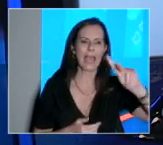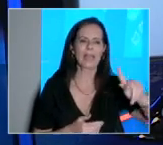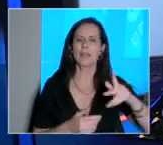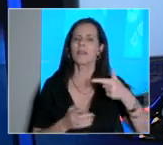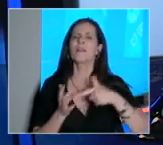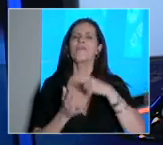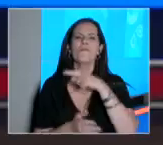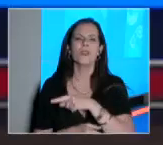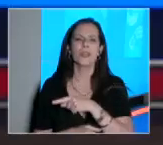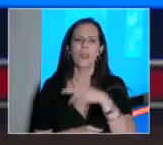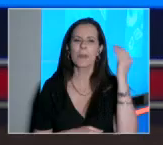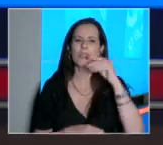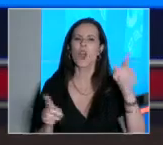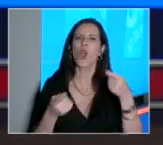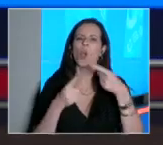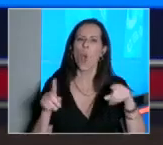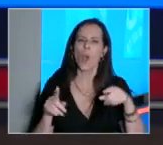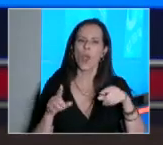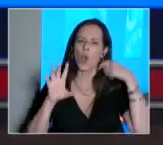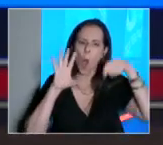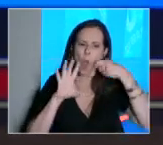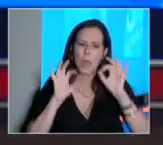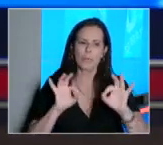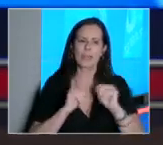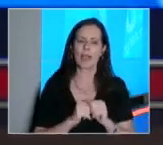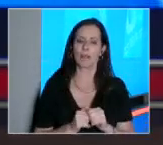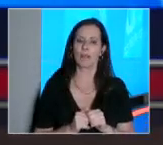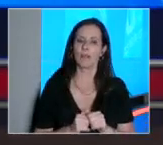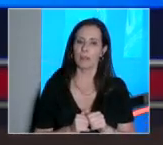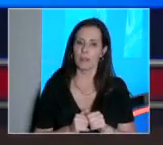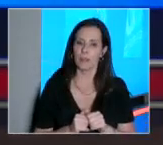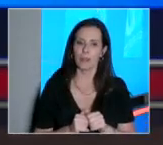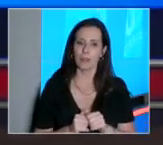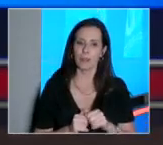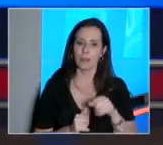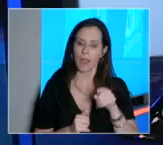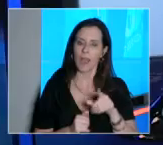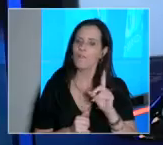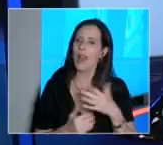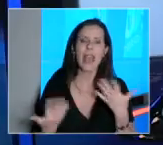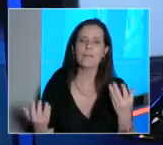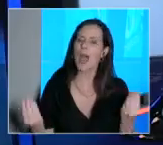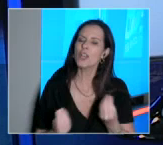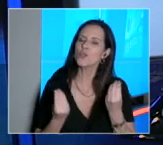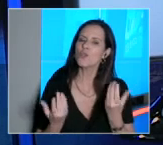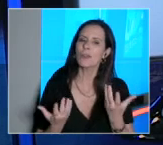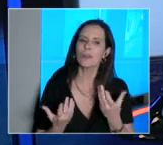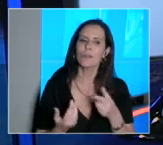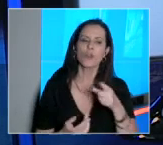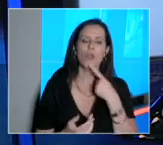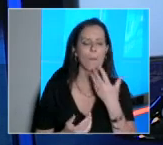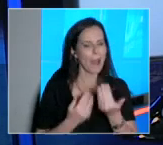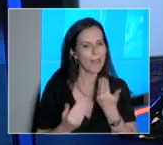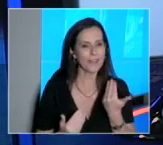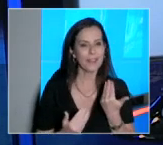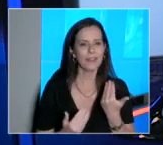קולנוע, בית ספר לקולנוע מעלה שזה בסדר, וכאלה בדרך כלל, אבל אין מה שהני דיבר עליו